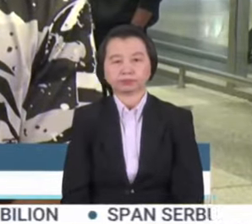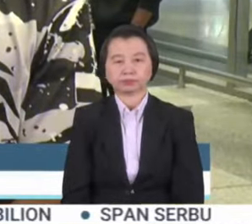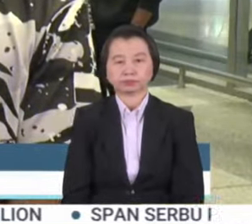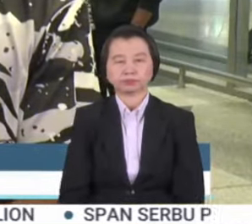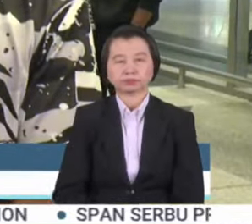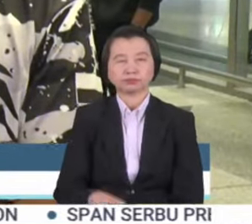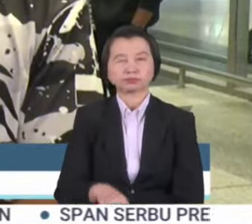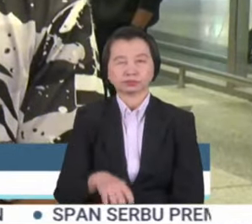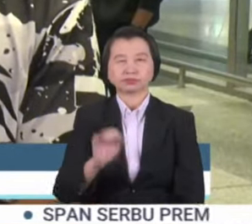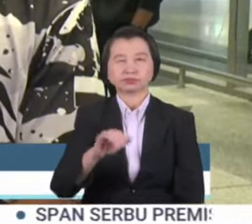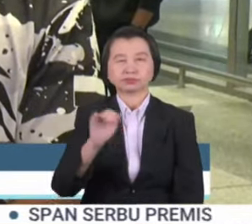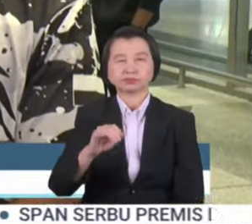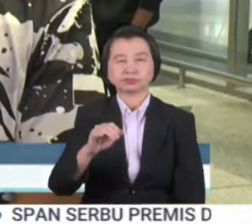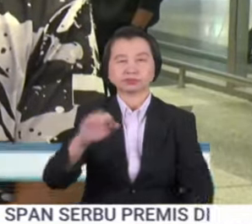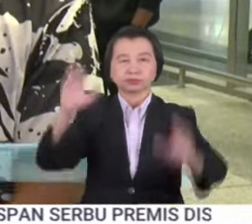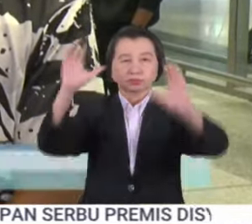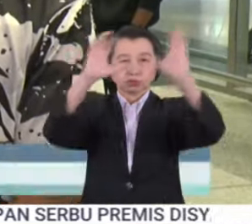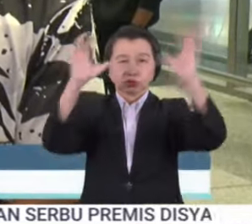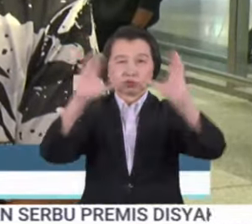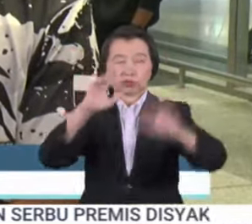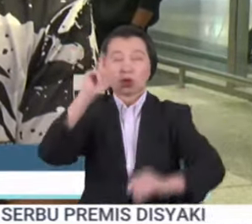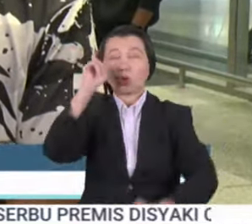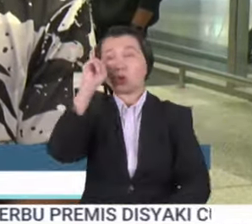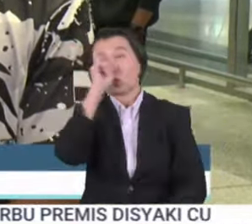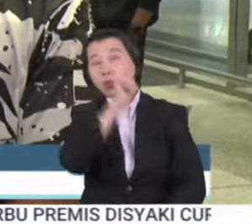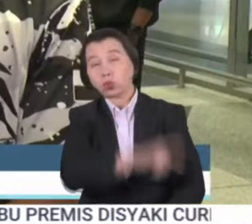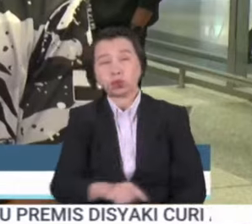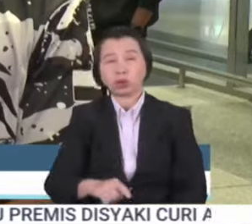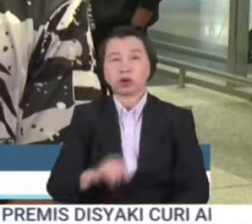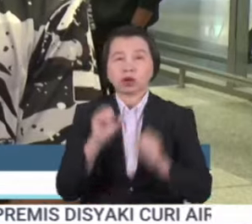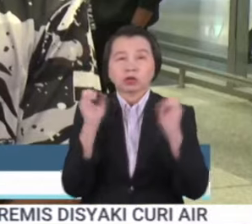keadaan cuaca lah, keadaan cuaca yang ekstrim minus,